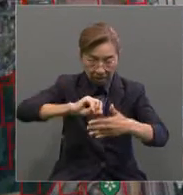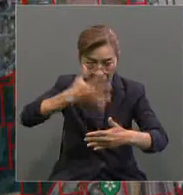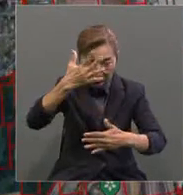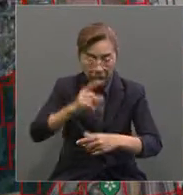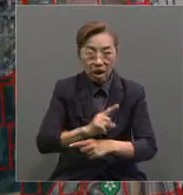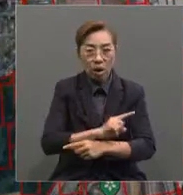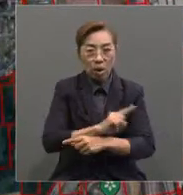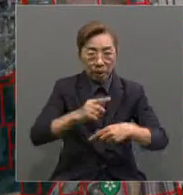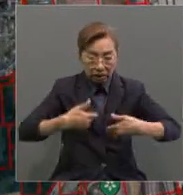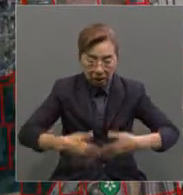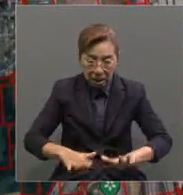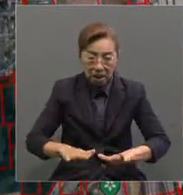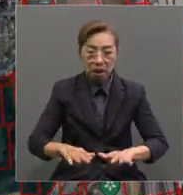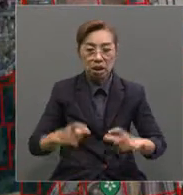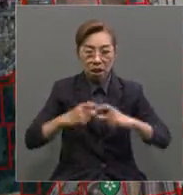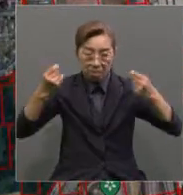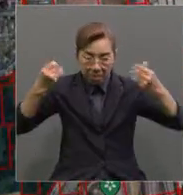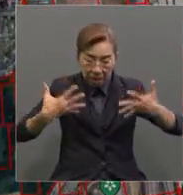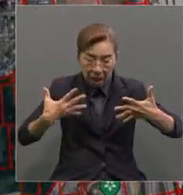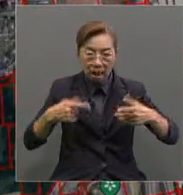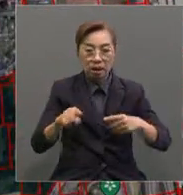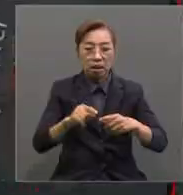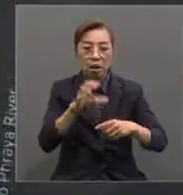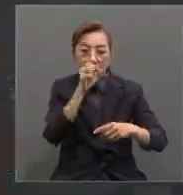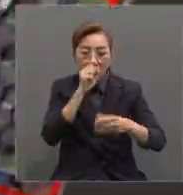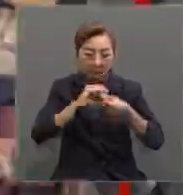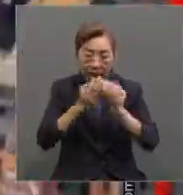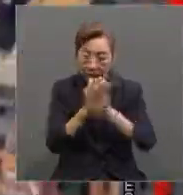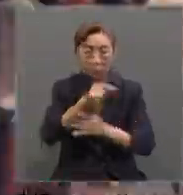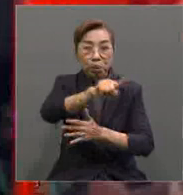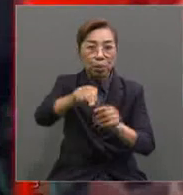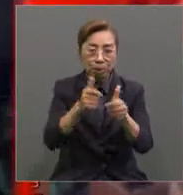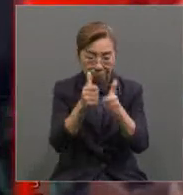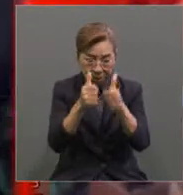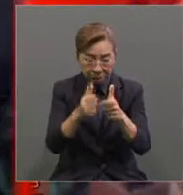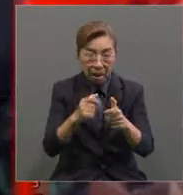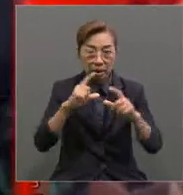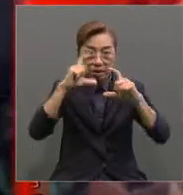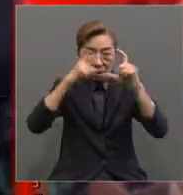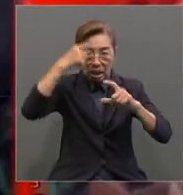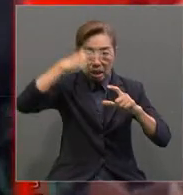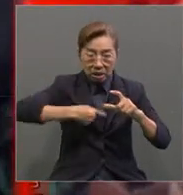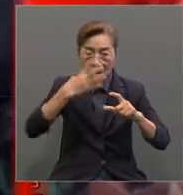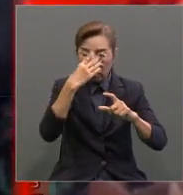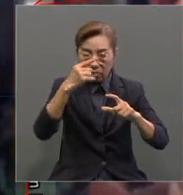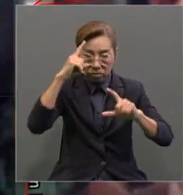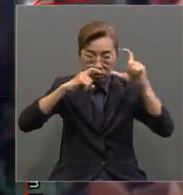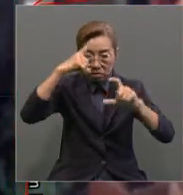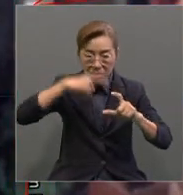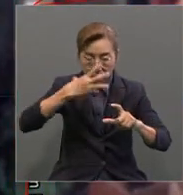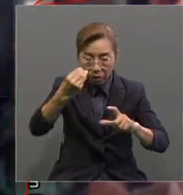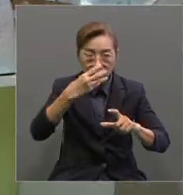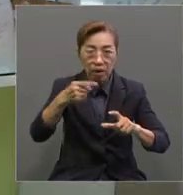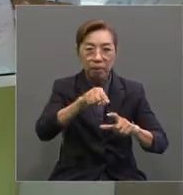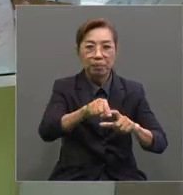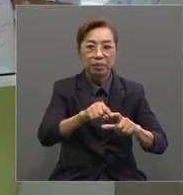เลขประจำตัวบัตรประชาชนรหัสผ่านอะไรต่างๆเนี่ยสแกนใบหน้าหลายครั้งจนกระทั่งมิจฉาชีพ